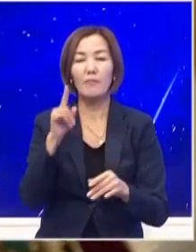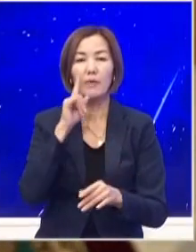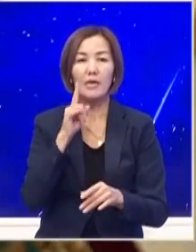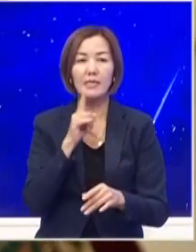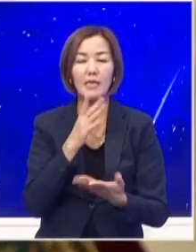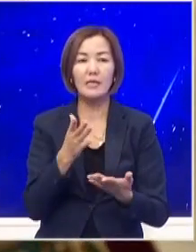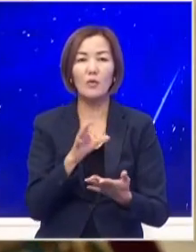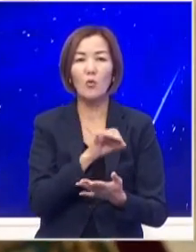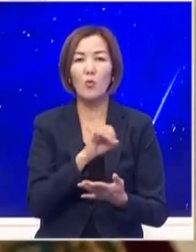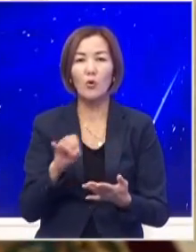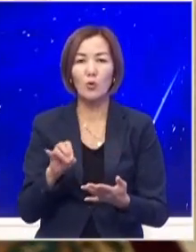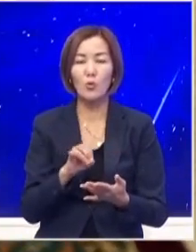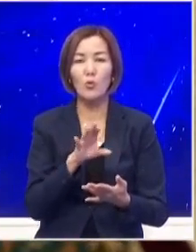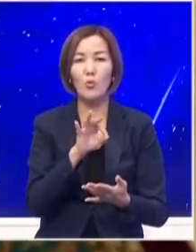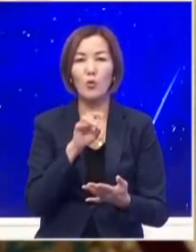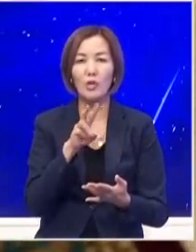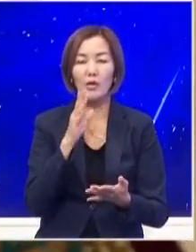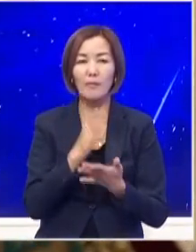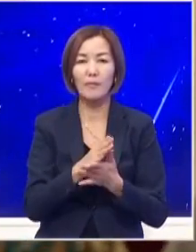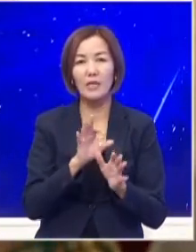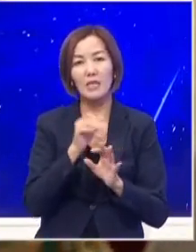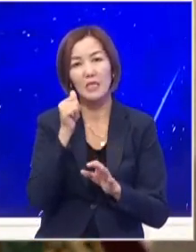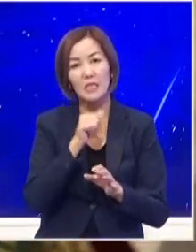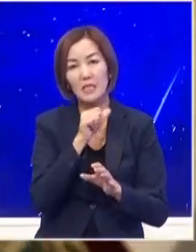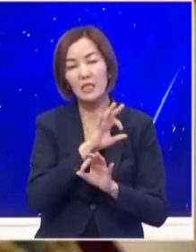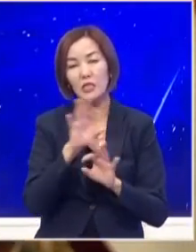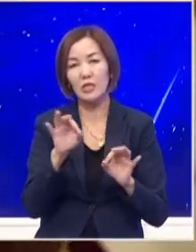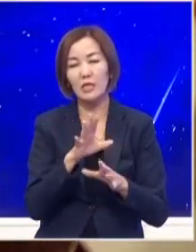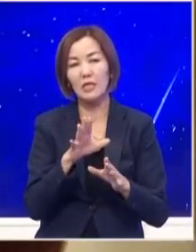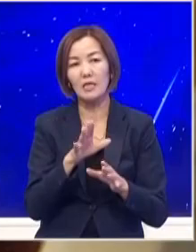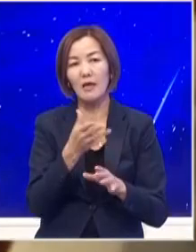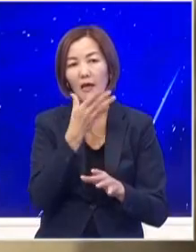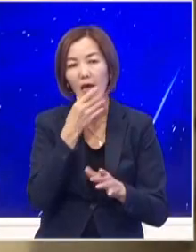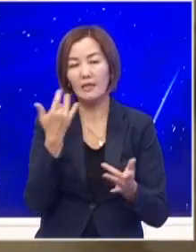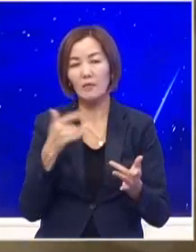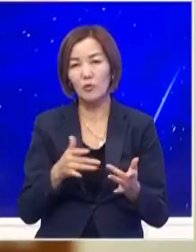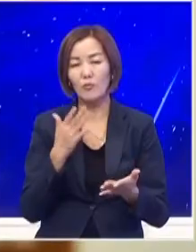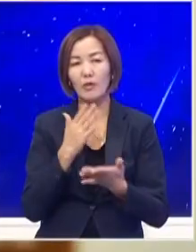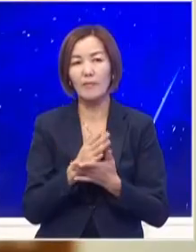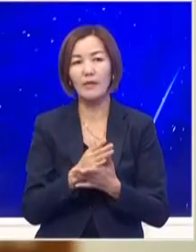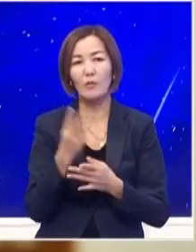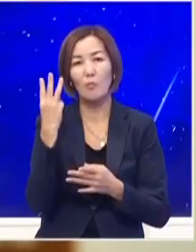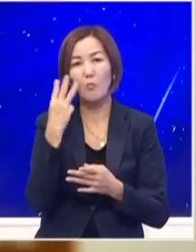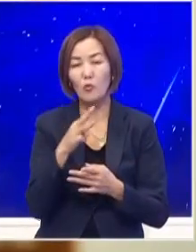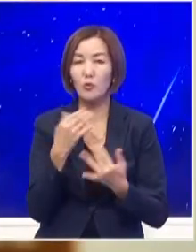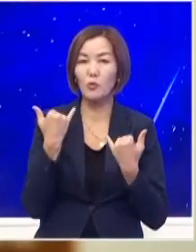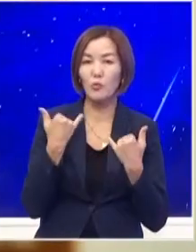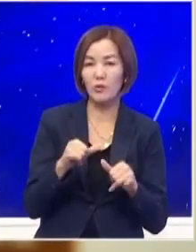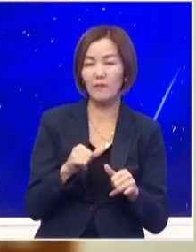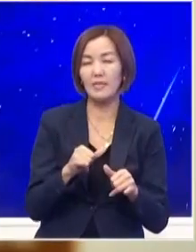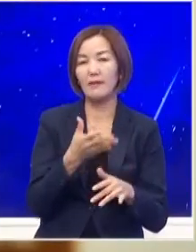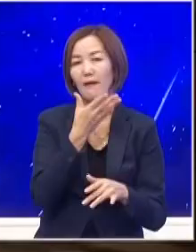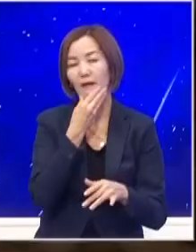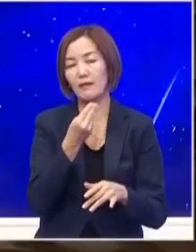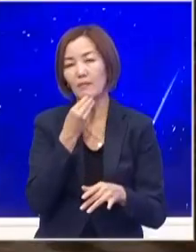ою өнерінен сыр шертетін тамаша бір домбыраға сән беріп тұрған туынды деп